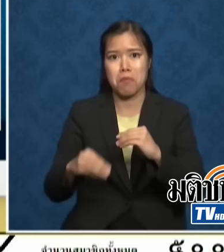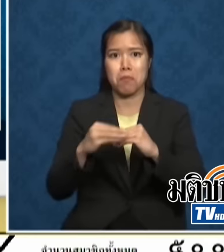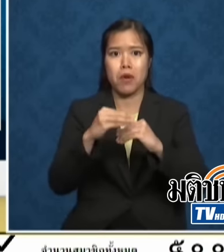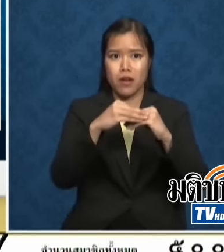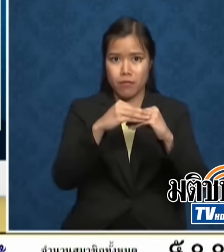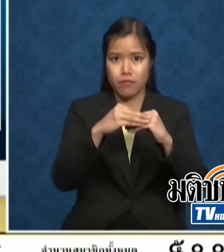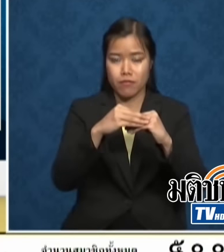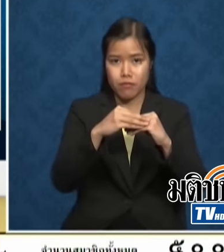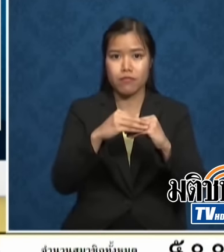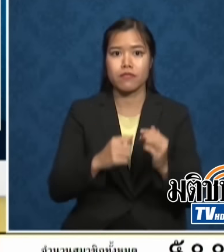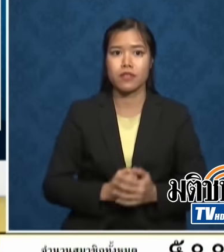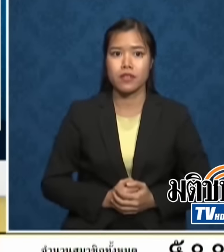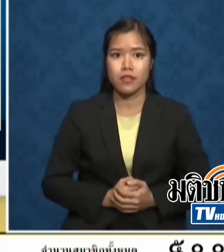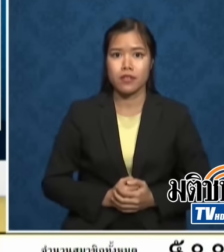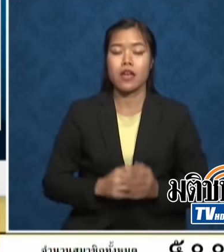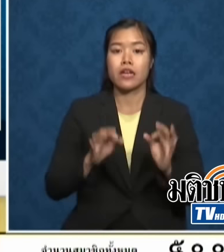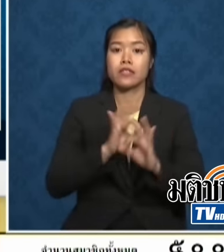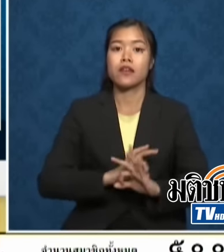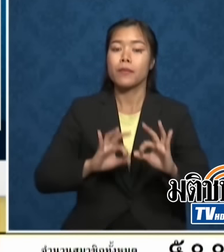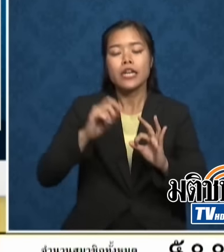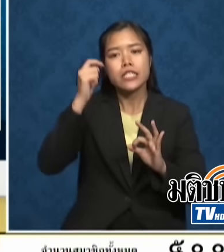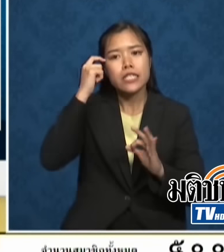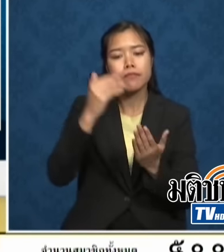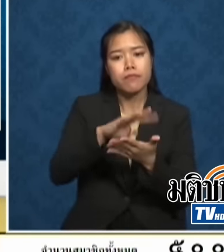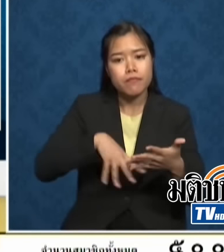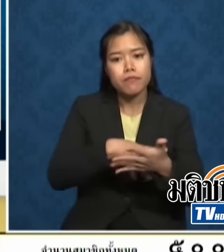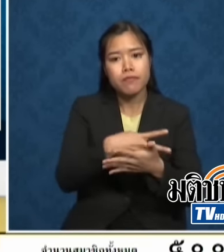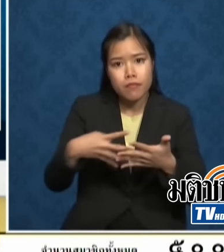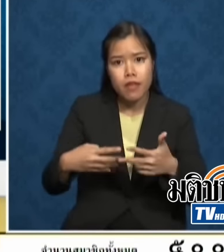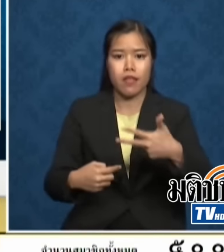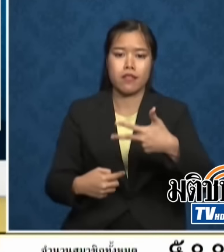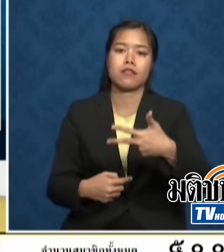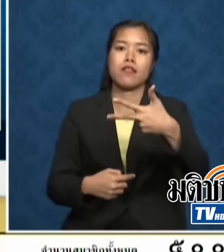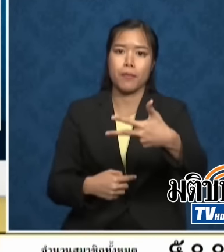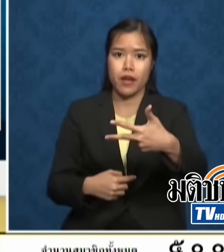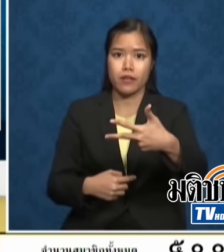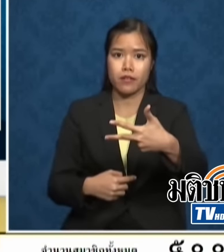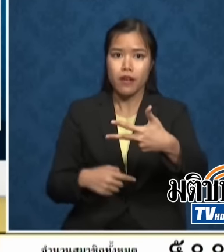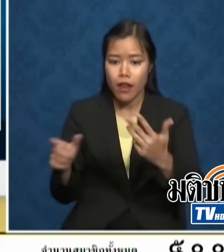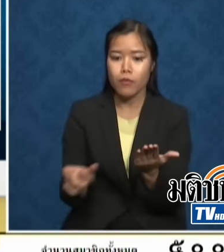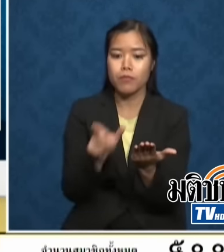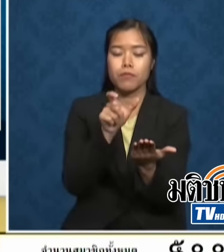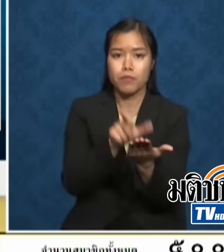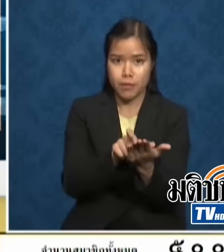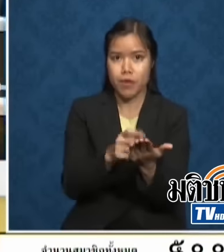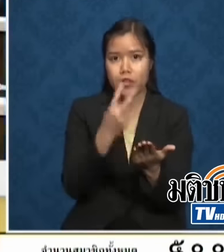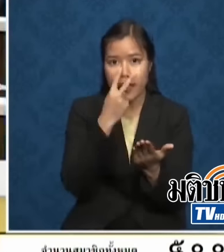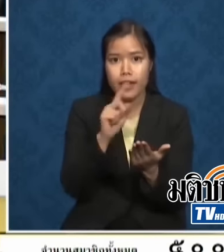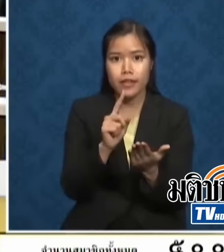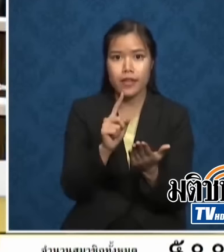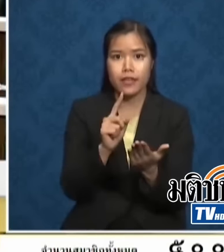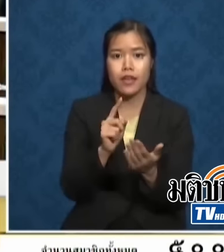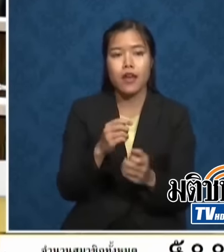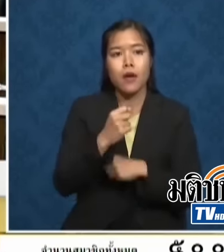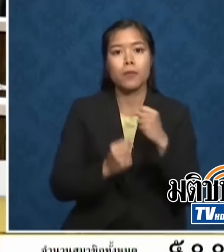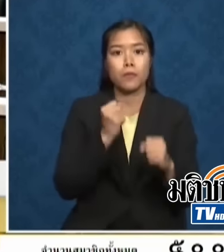งในพื้นที่ทางทะเลเป็นไปได้มากมายเพียงแต่เราจำคีย์เวิร์ด3คีย์เวิร์ดพวกนี้ไว้ก็จะสามารถเห็นได้ครับว่าอีก